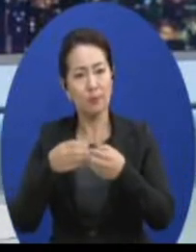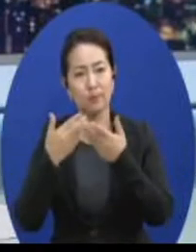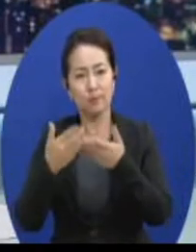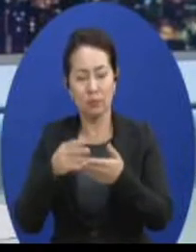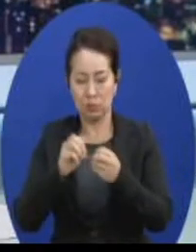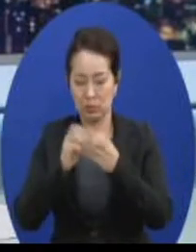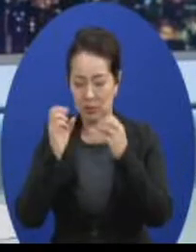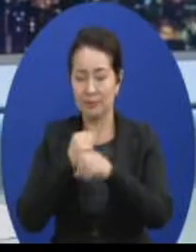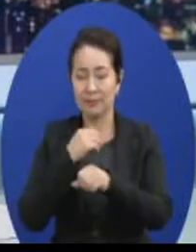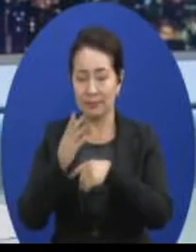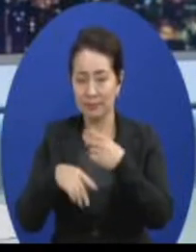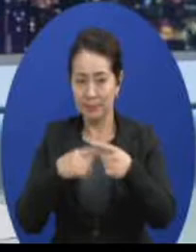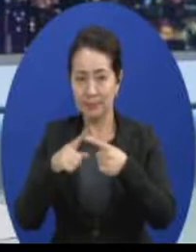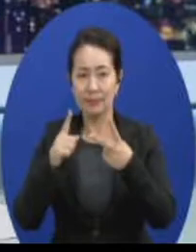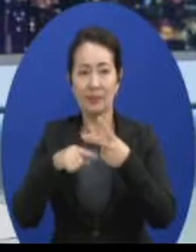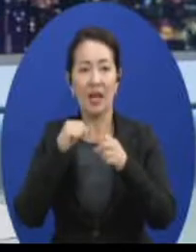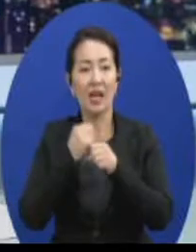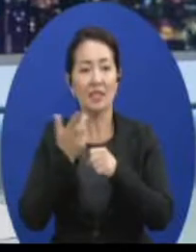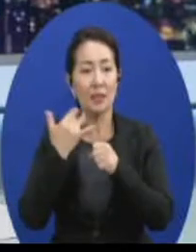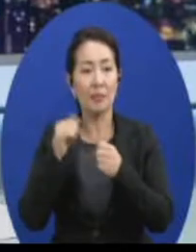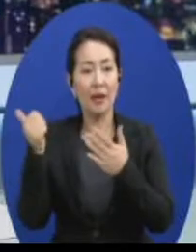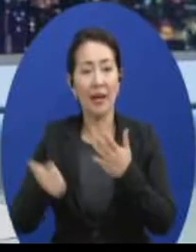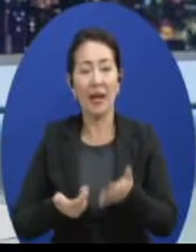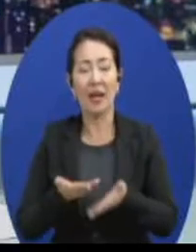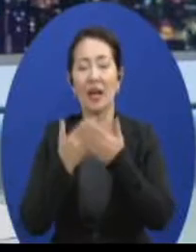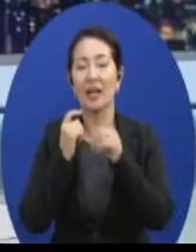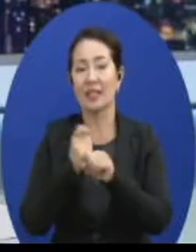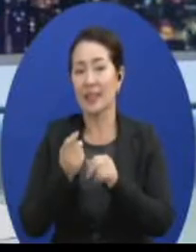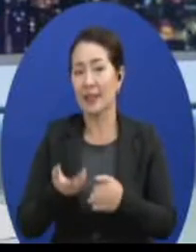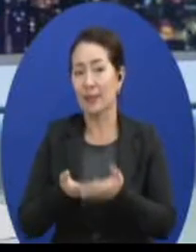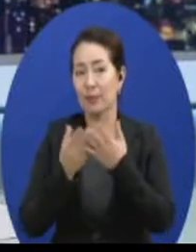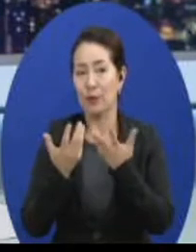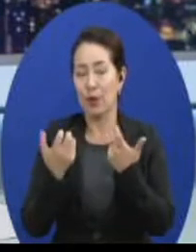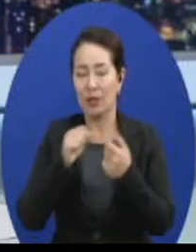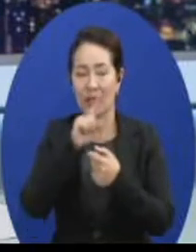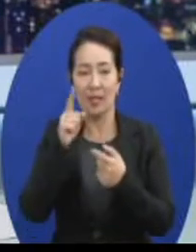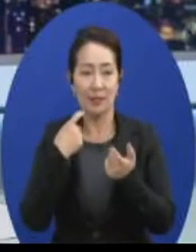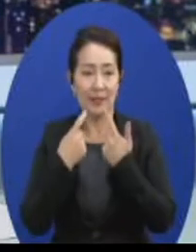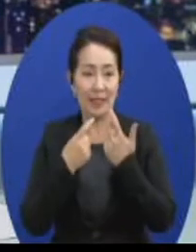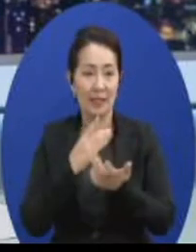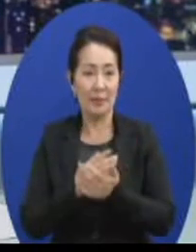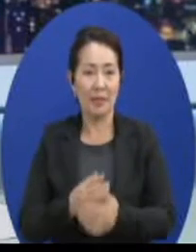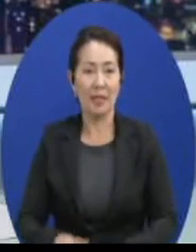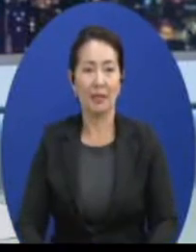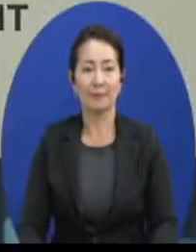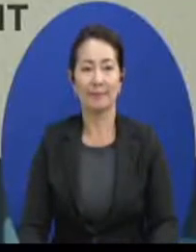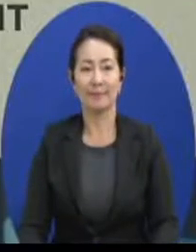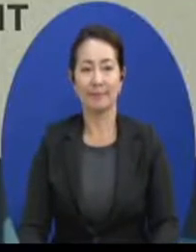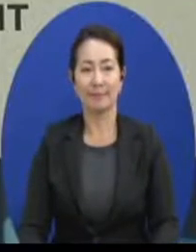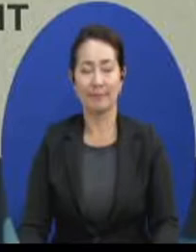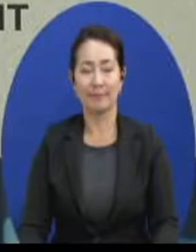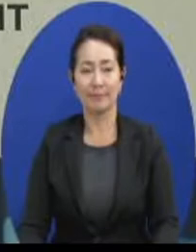байна. Мөн ажлын байраар хангаж, хөдөлмөр эрхлэлтийг дэмжих гэх мэт олон асуудал уулзалтаар яригдсан байна.